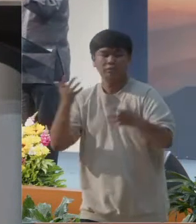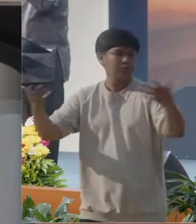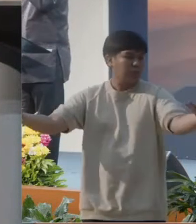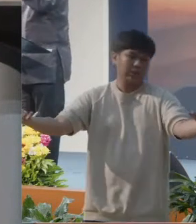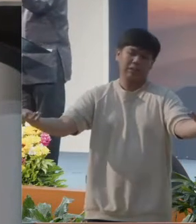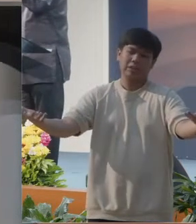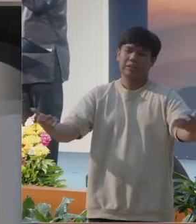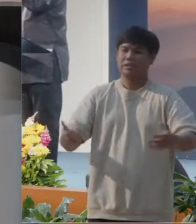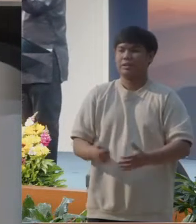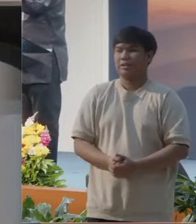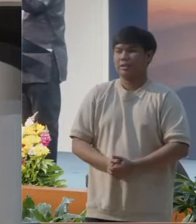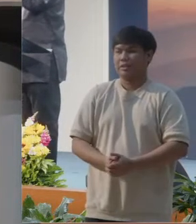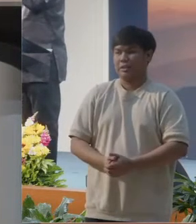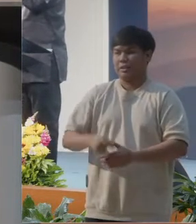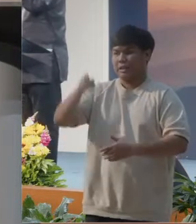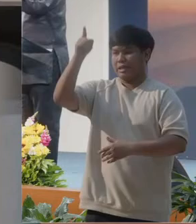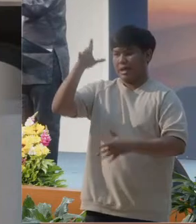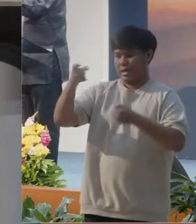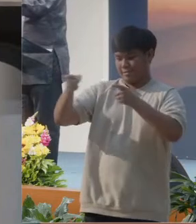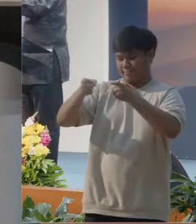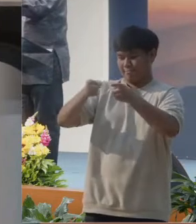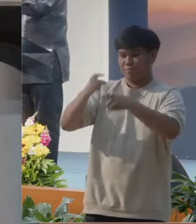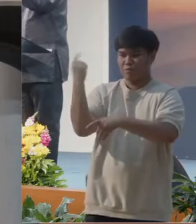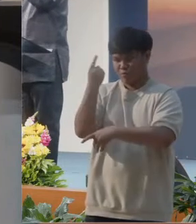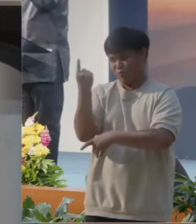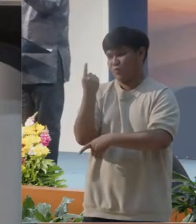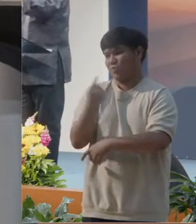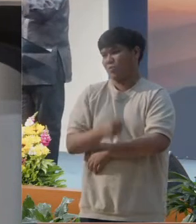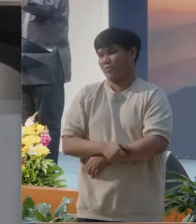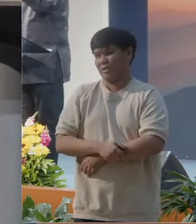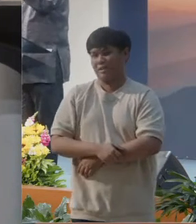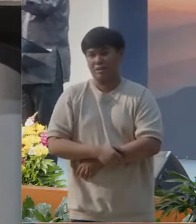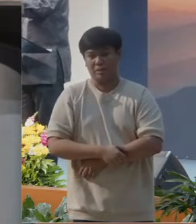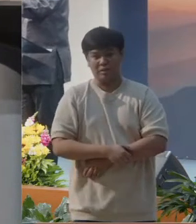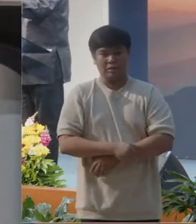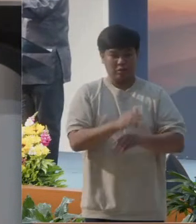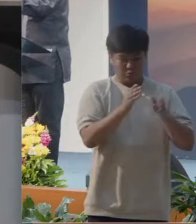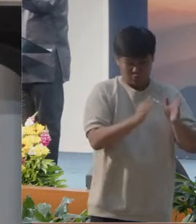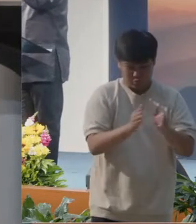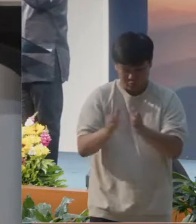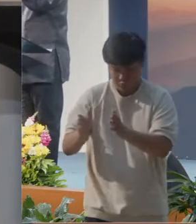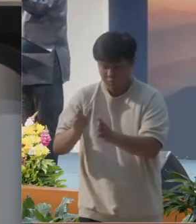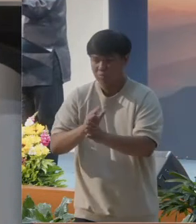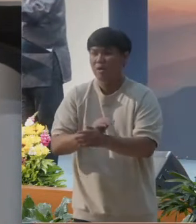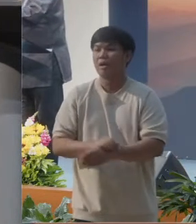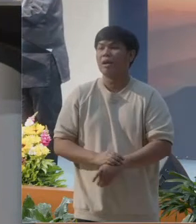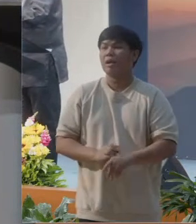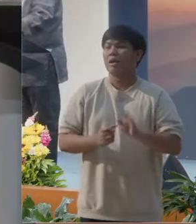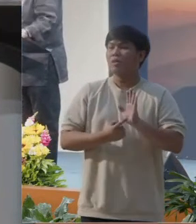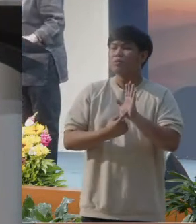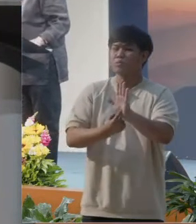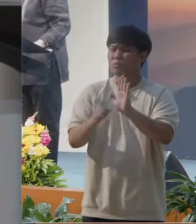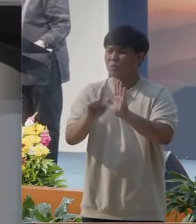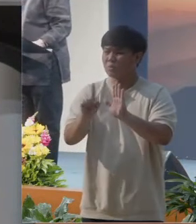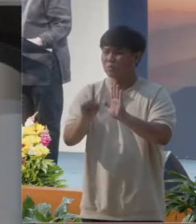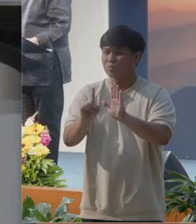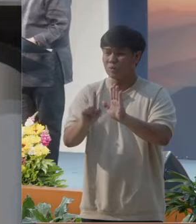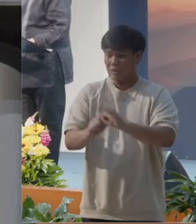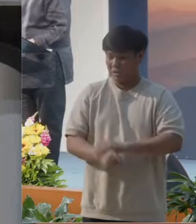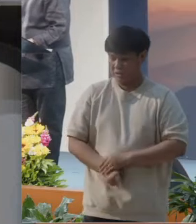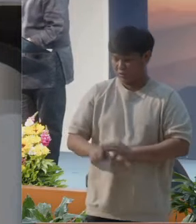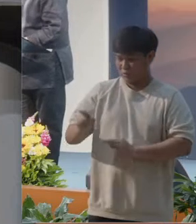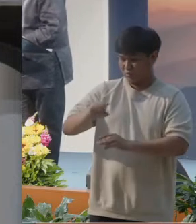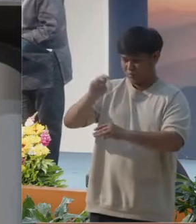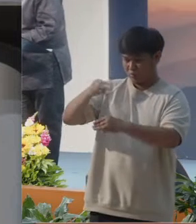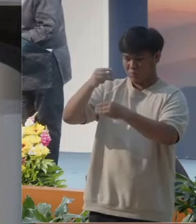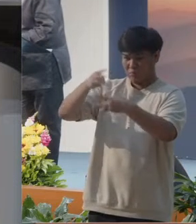Nakalimutan niya. Laban ito ng Panginoon. Sapagkat ito ay laban upang husgahan ang mga